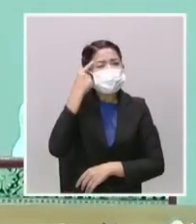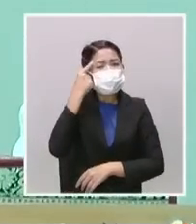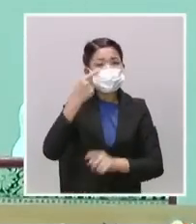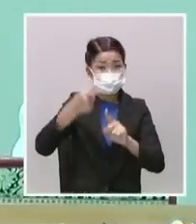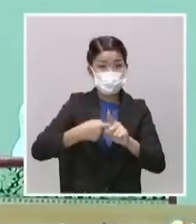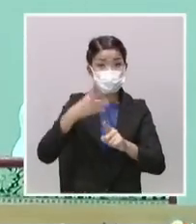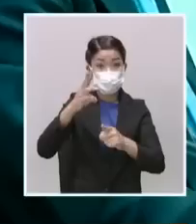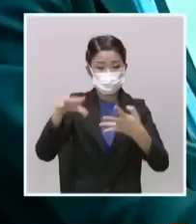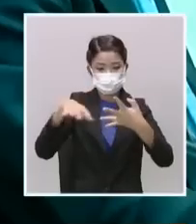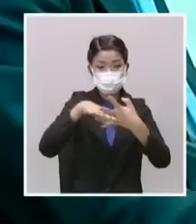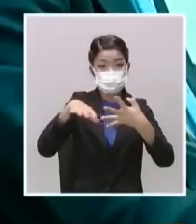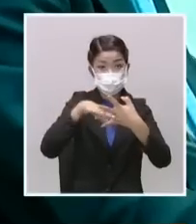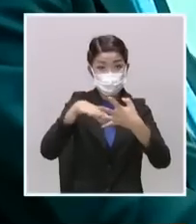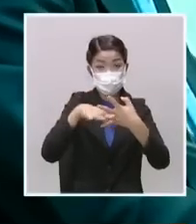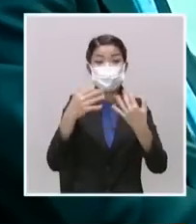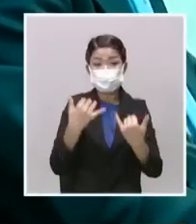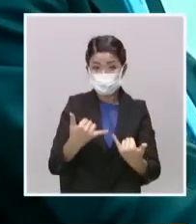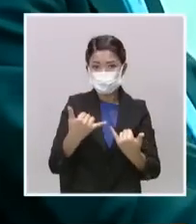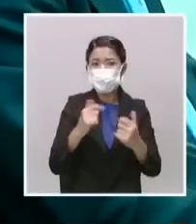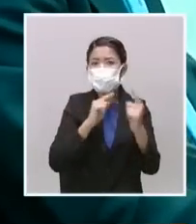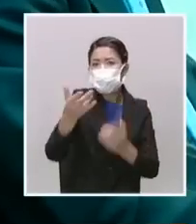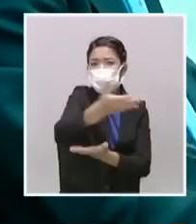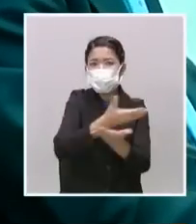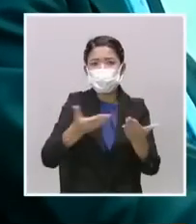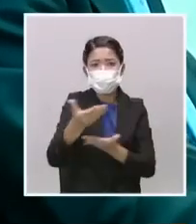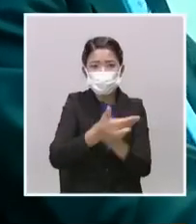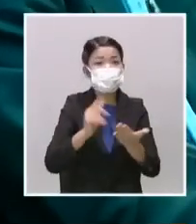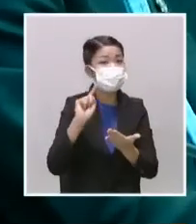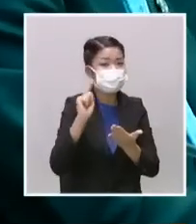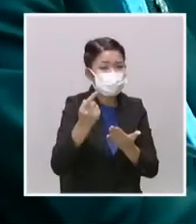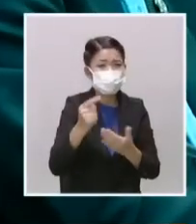างเดือนนี้ก็คือกลางเดือนมิถุนายนเนี่ยนะคะก็จะมีการหารือพิจาร